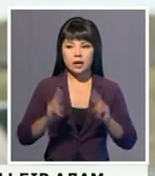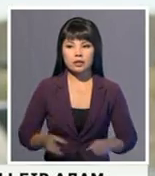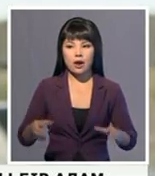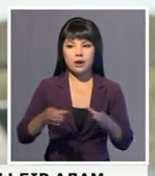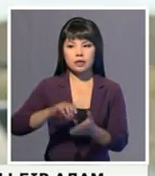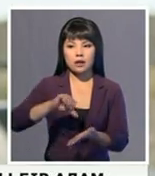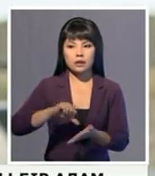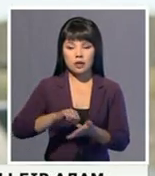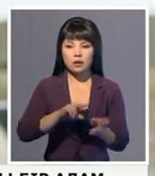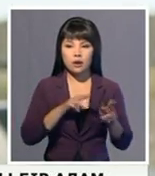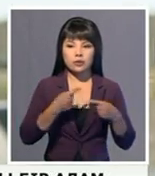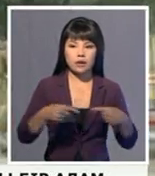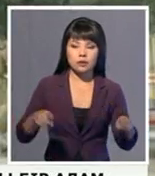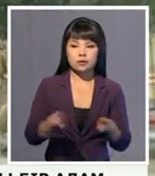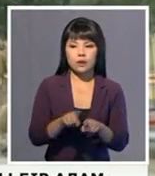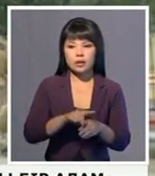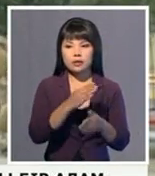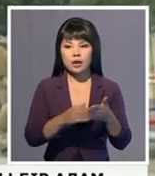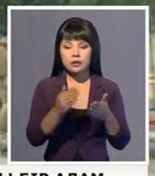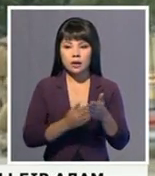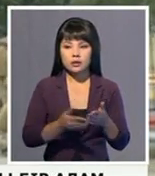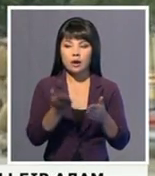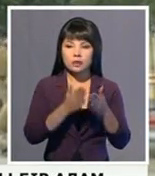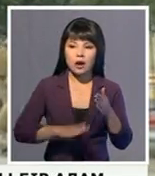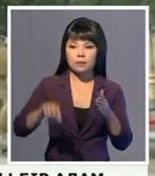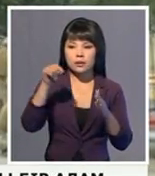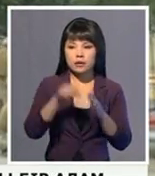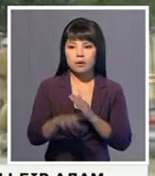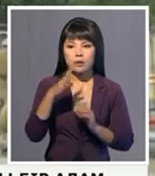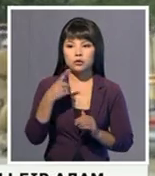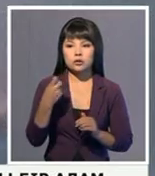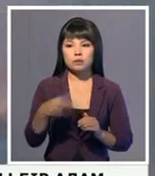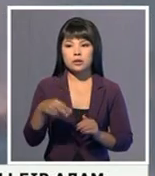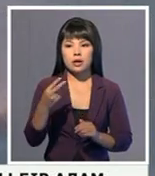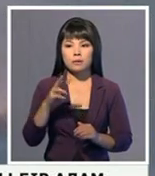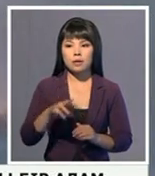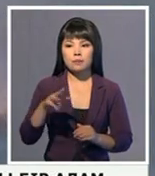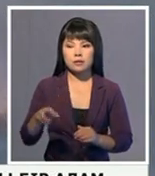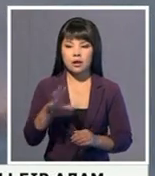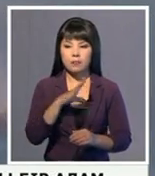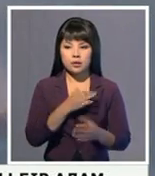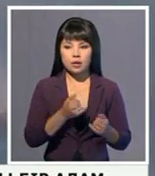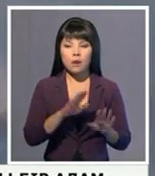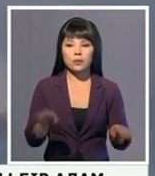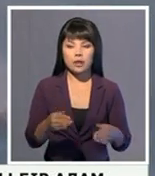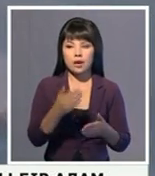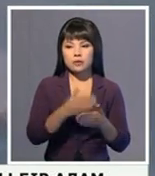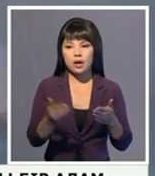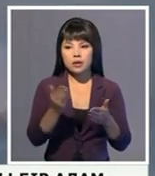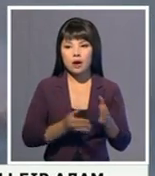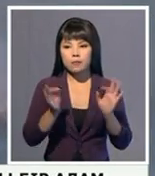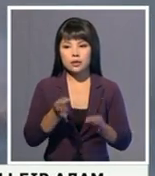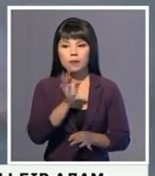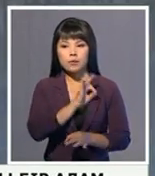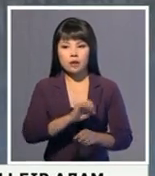қоғамының оқ дәрілерді залалсыздандыратын шұңқырда болған. 122 миллиметрлік бос патрондарды жою кезінде пайдалануға жарамды